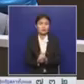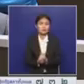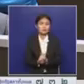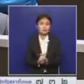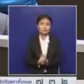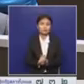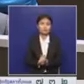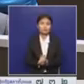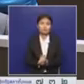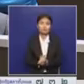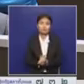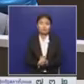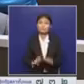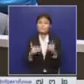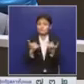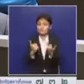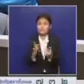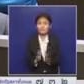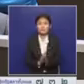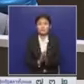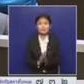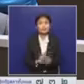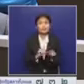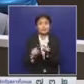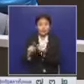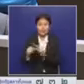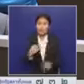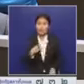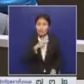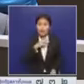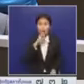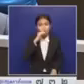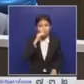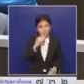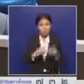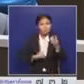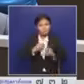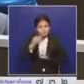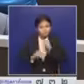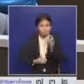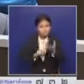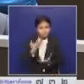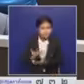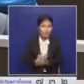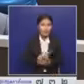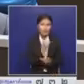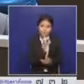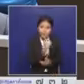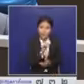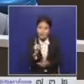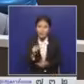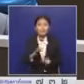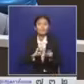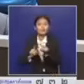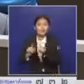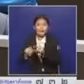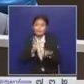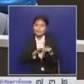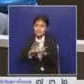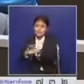ครับสิ่งที่เราวิจารณ์อภิปรายนั้นจะนำไปสู่อะไรครับการพัฒนา